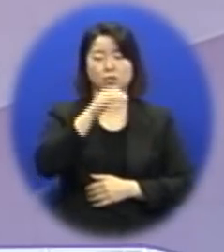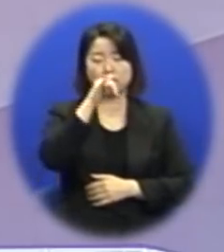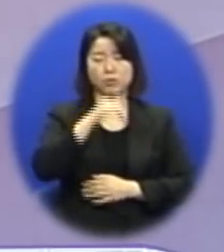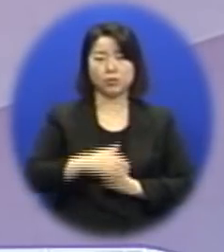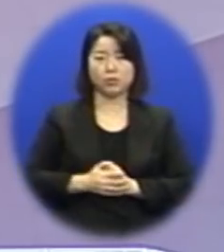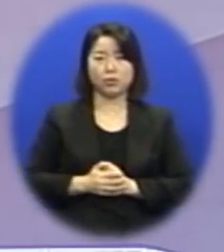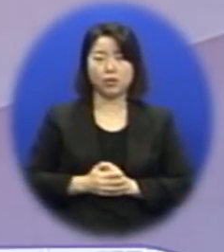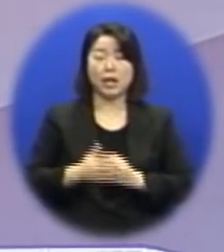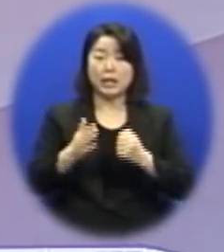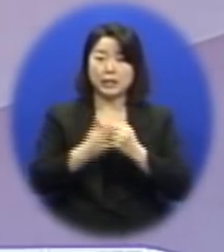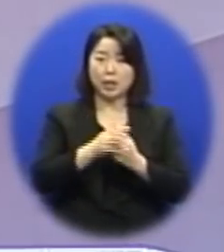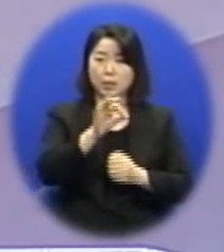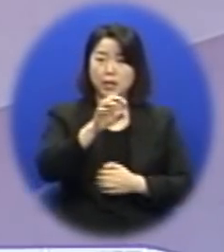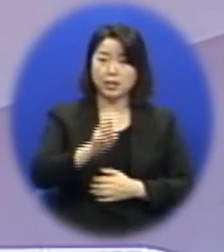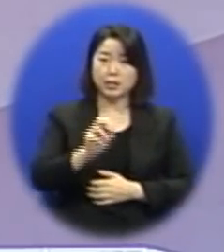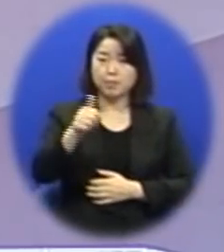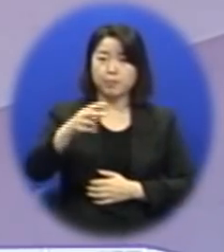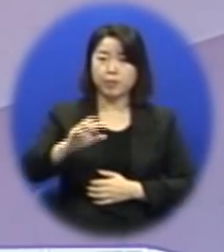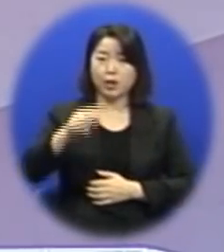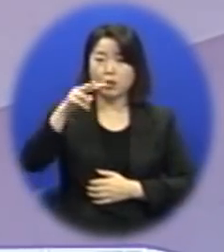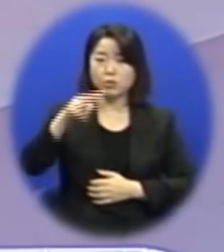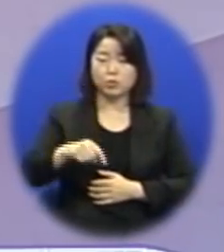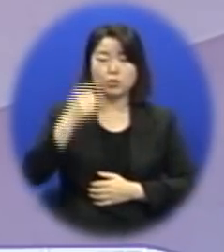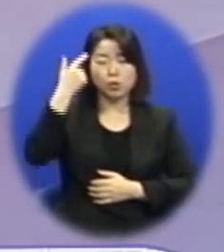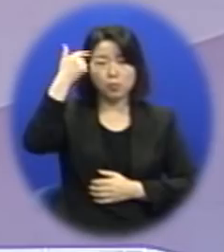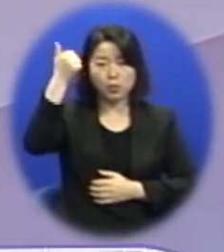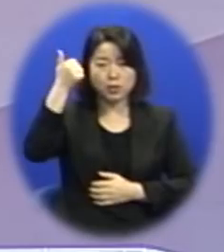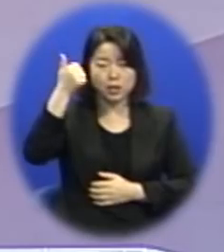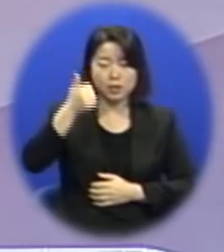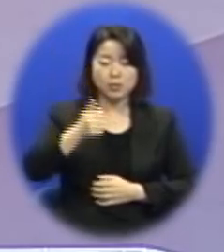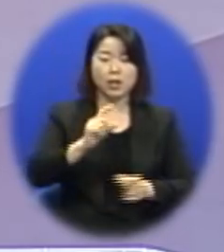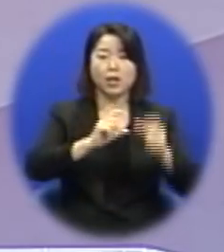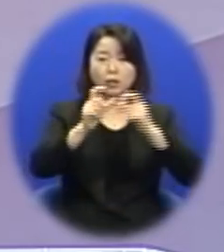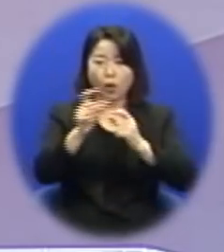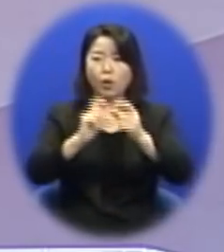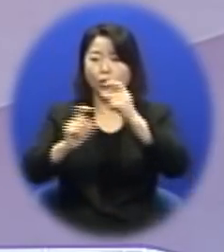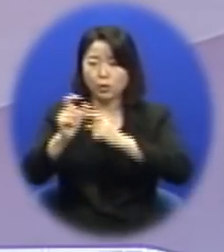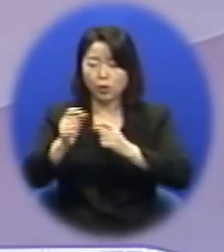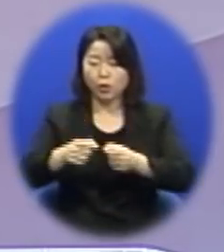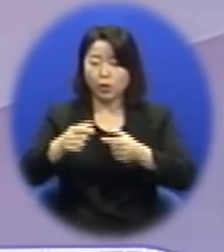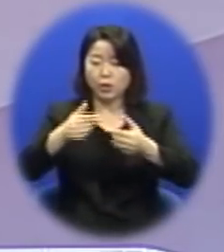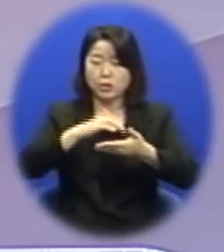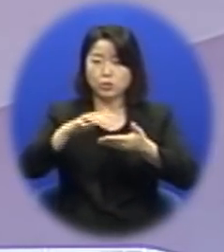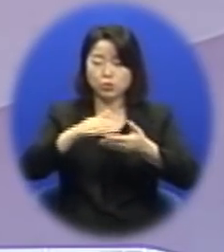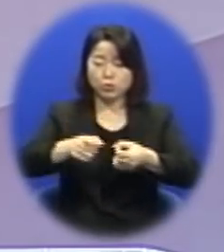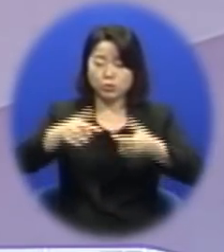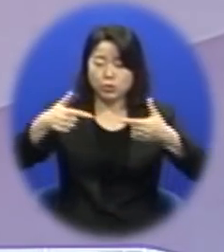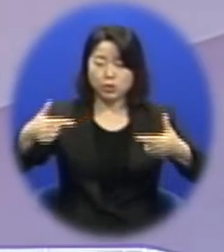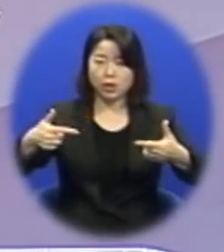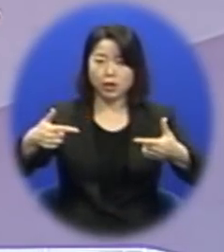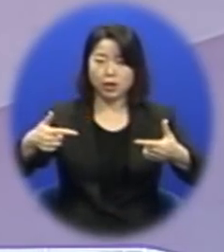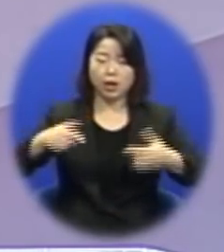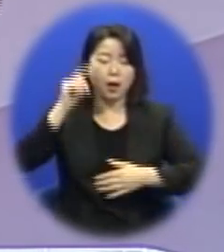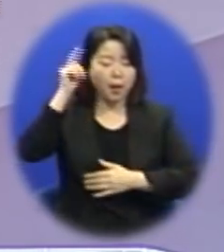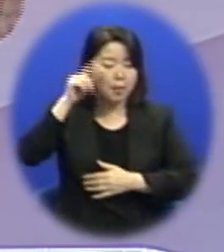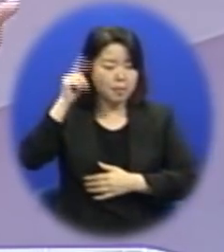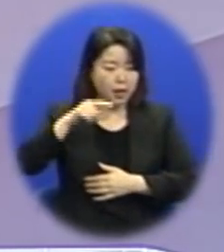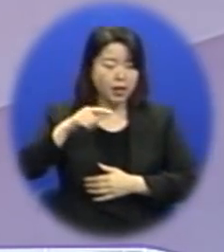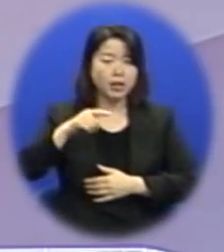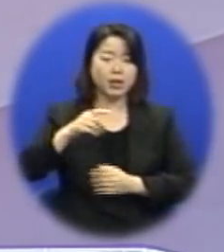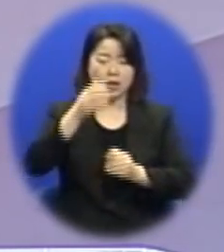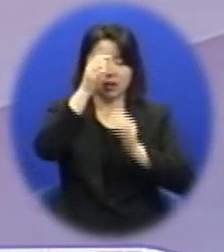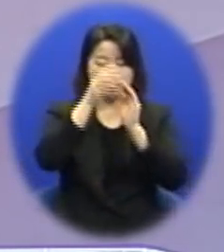목사님 그리고 억류된 분 한 번 한 번씩 더 늘어날 때마다 계속해서 기도하고 매일 합심 기도 때 우리